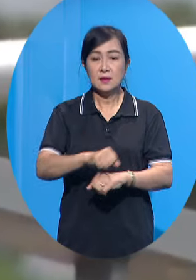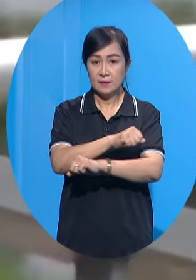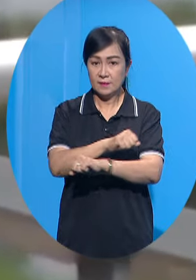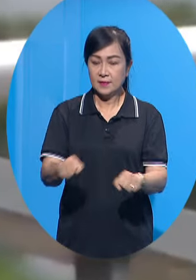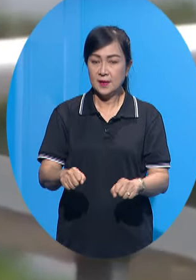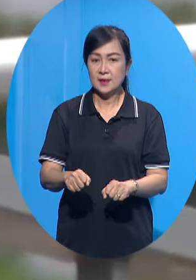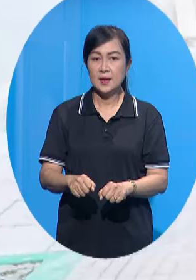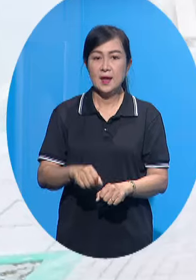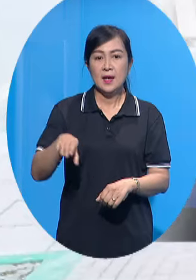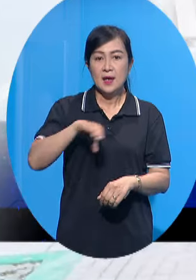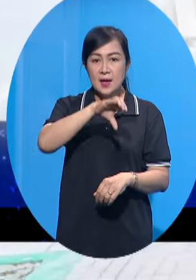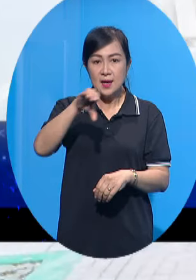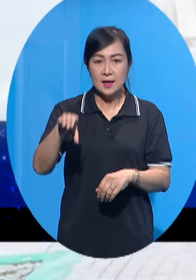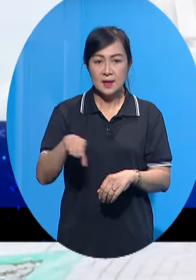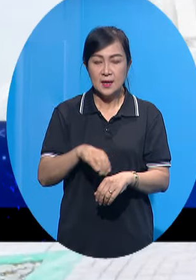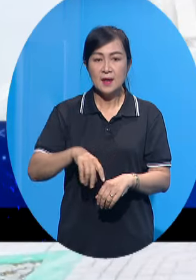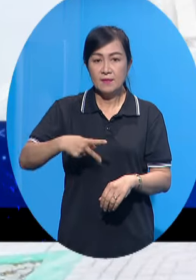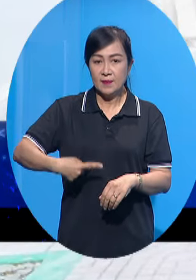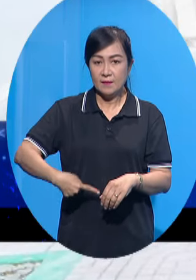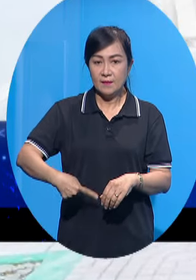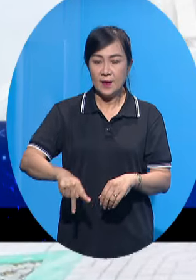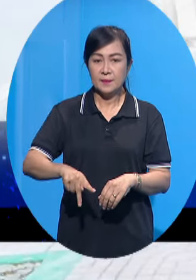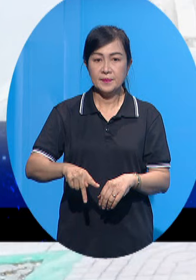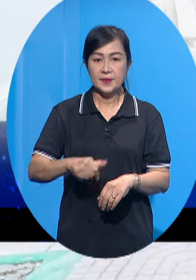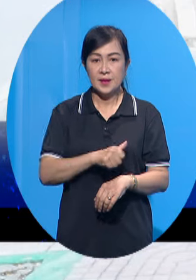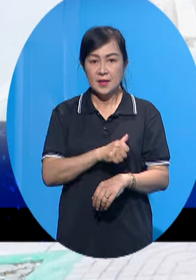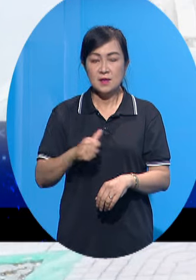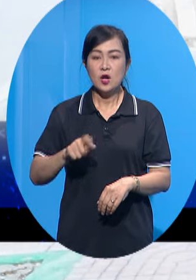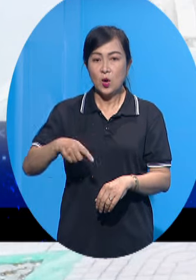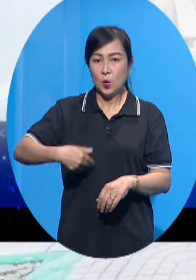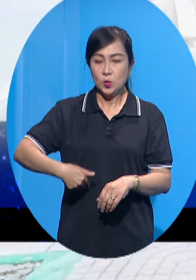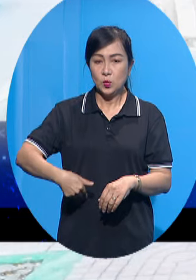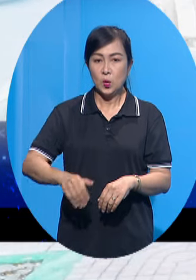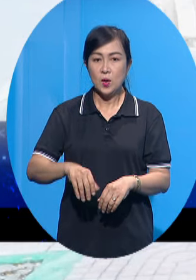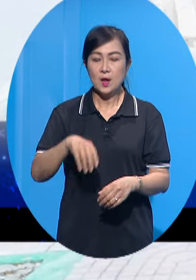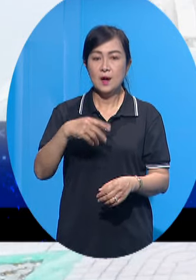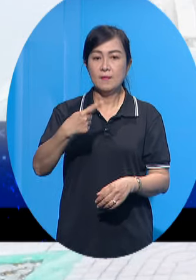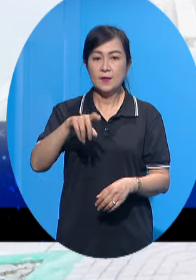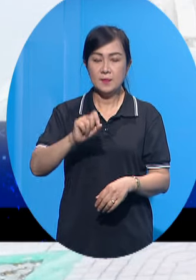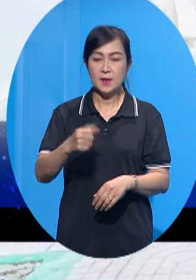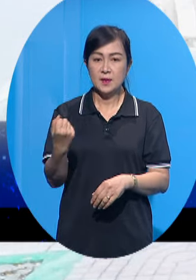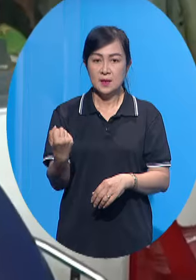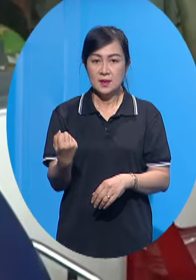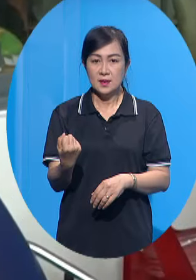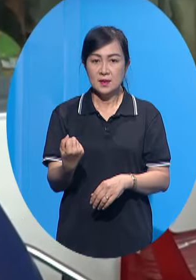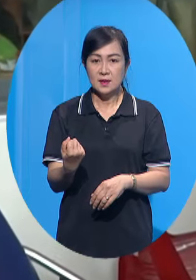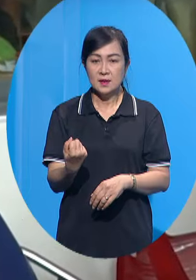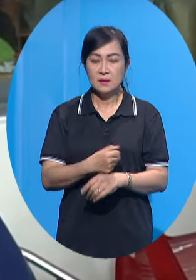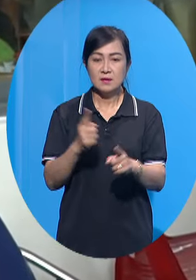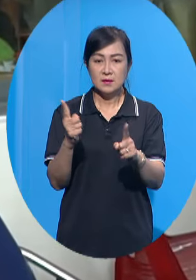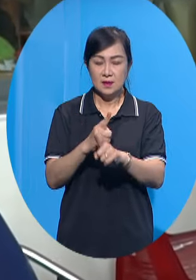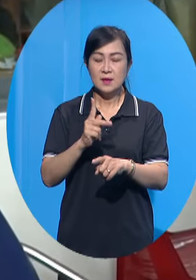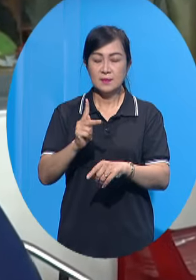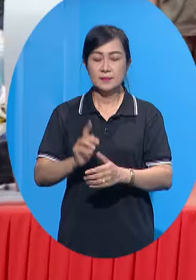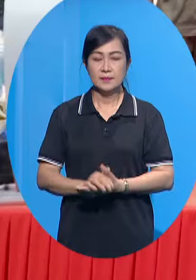như là các cái vi phạm, các cái đối tượng mà vi phạm ở trên địa bàn 10 sẽ được là xử lý kịp